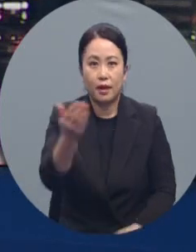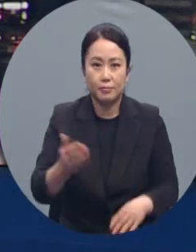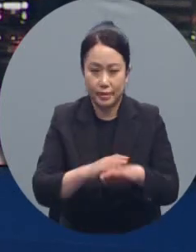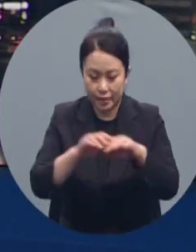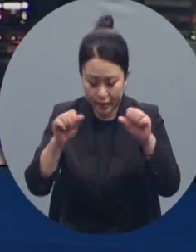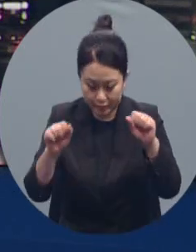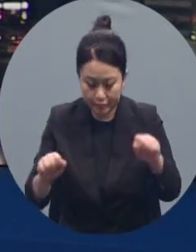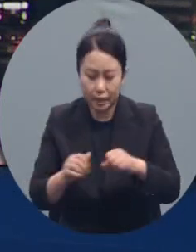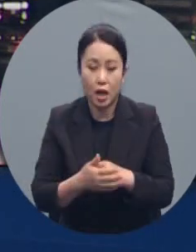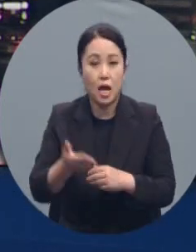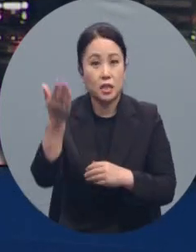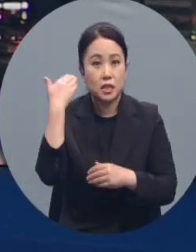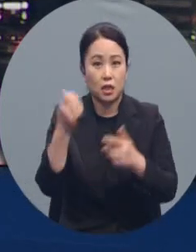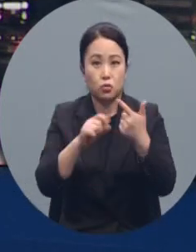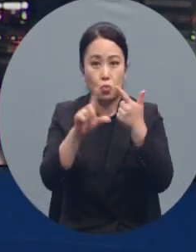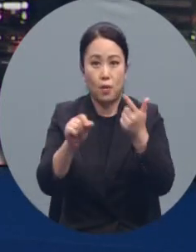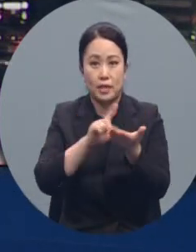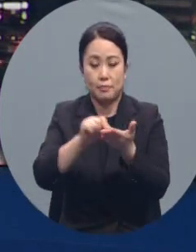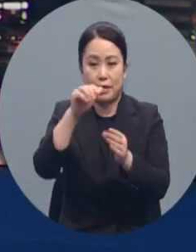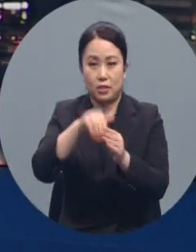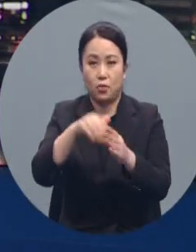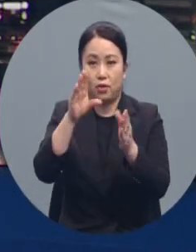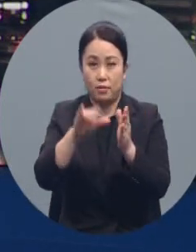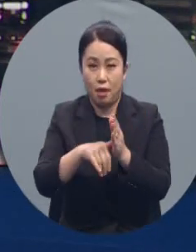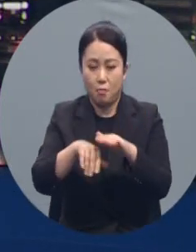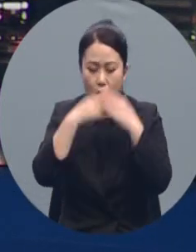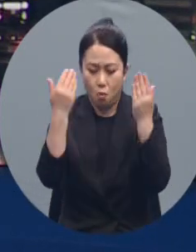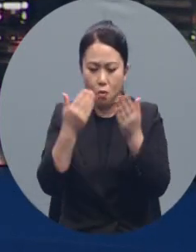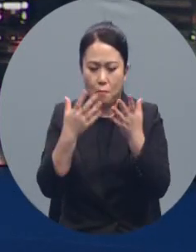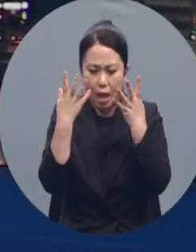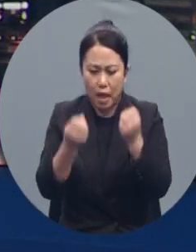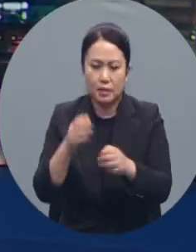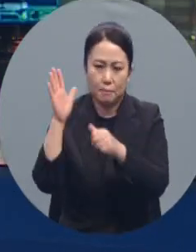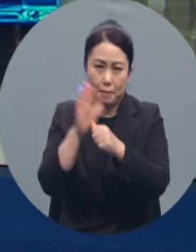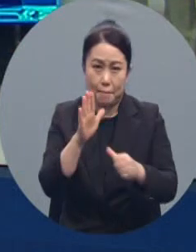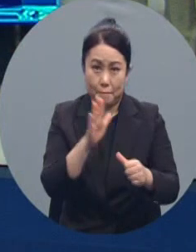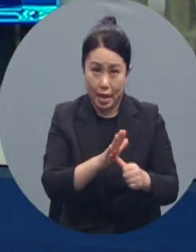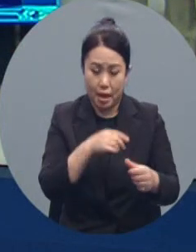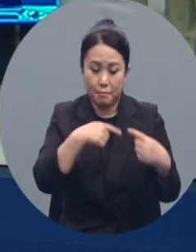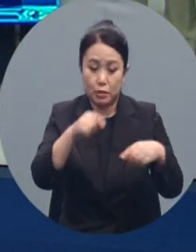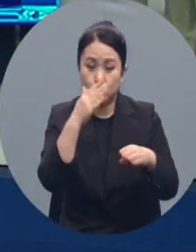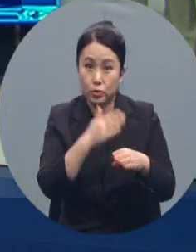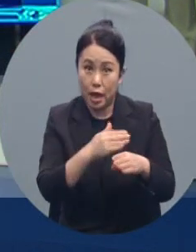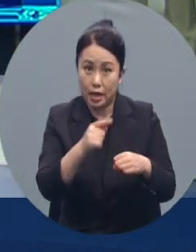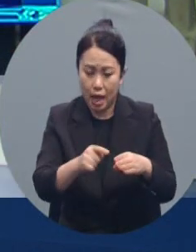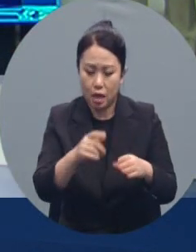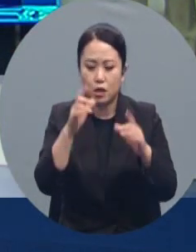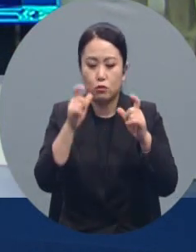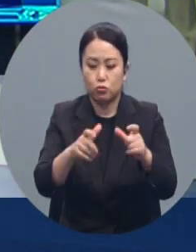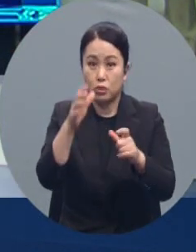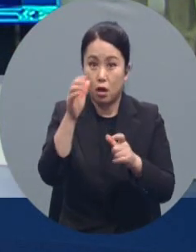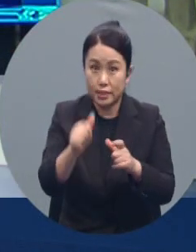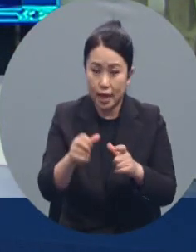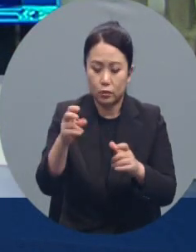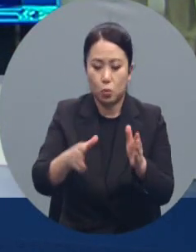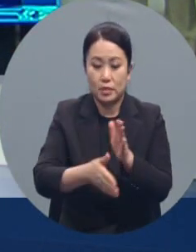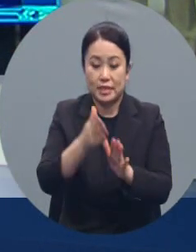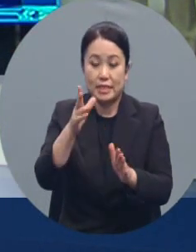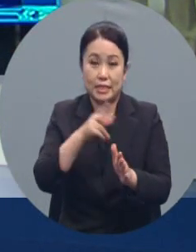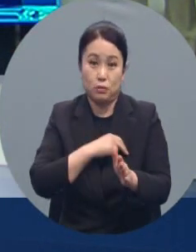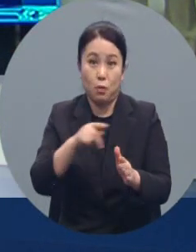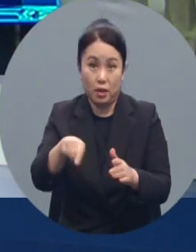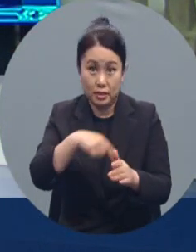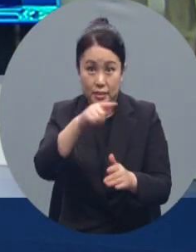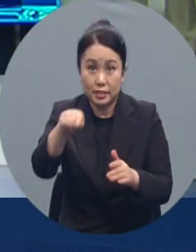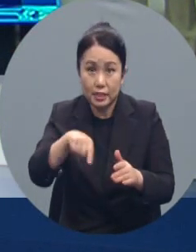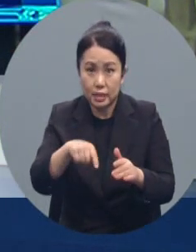여러분 안녕하십니까? 지난 6월 지방선거에서 대거 낙선한 민주당의 구청장과 시의원들이 부산시당의 주요 당직을 맡아